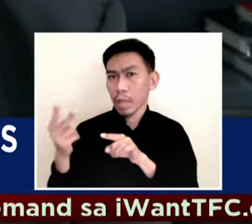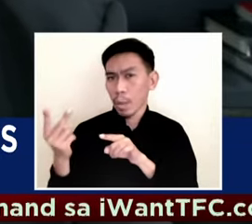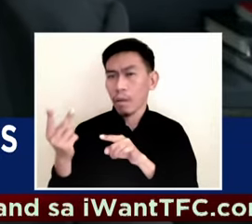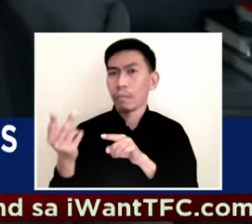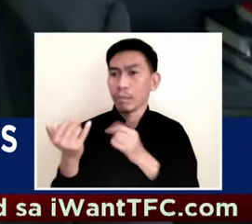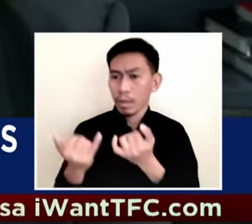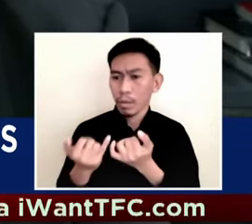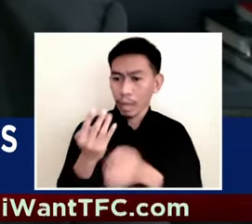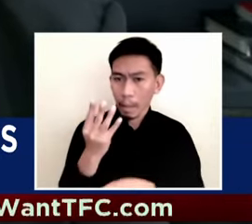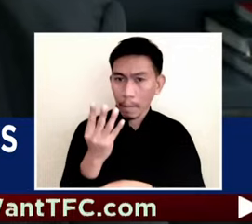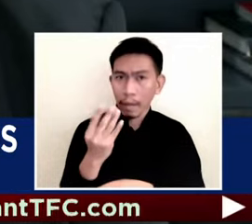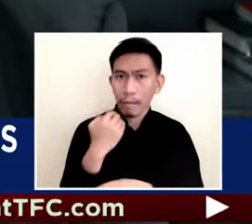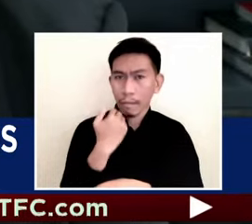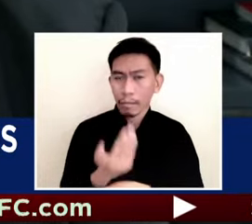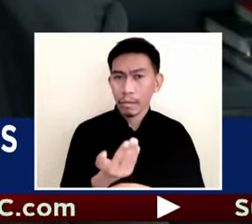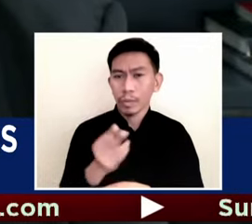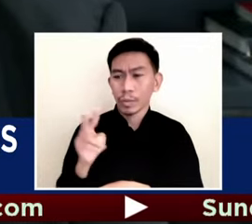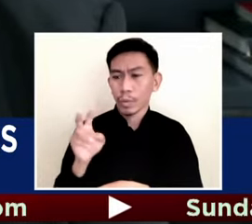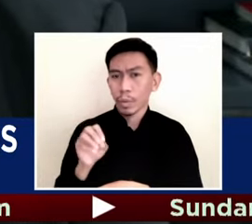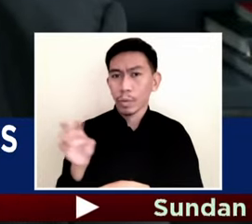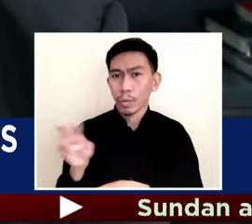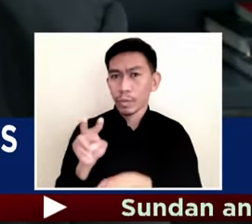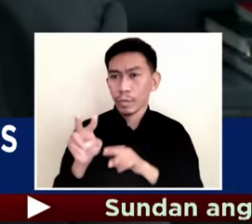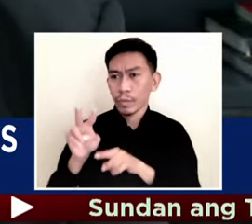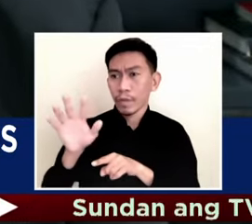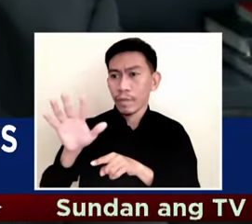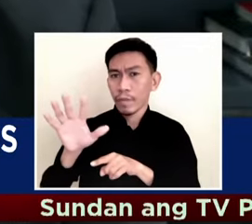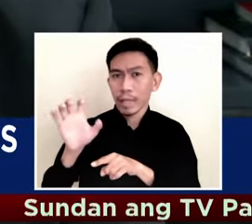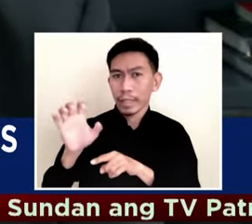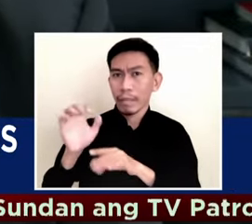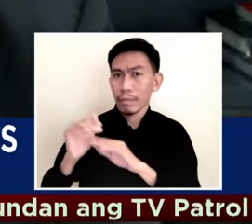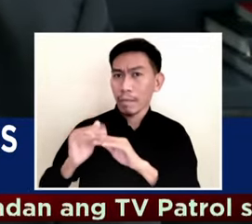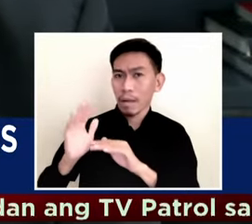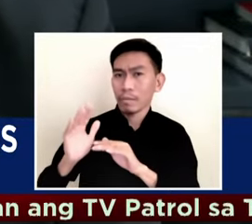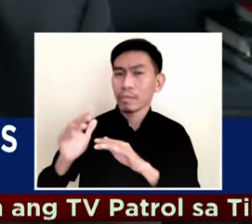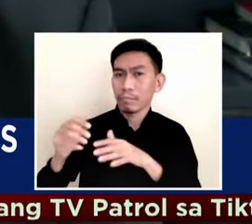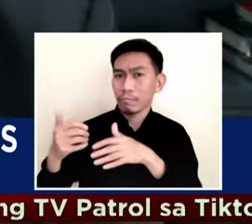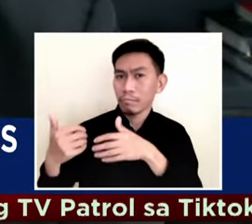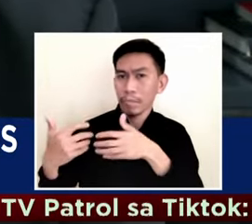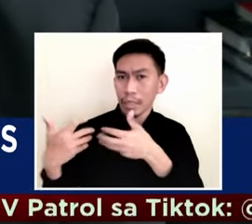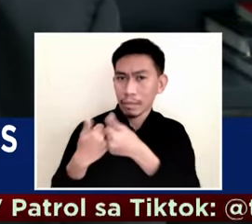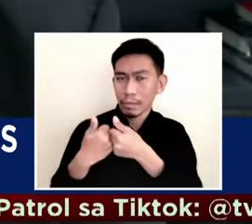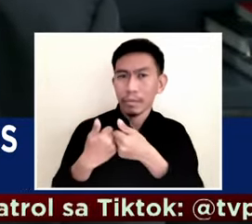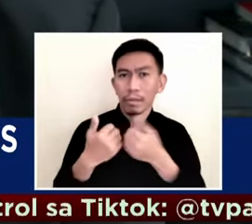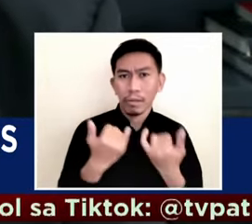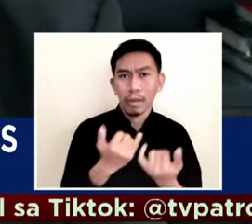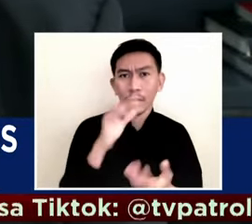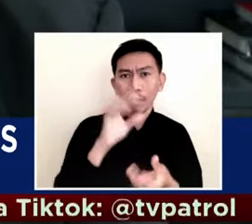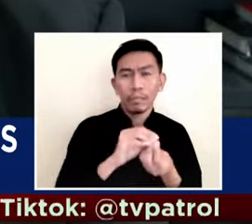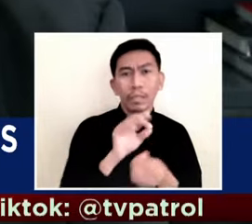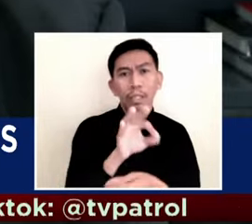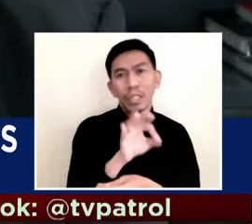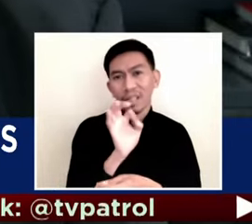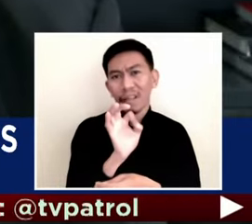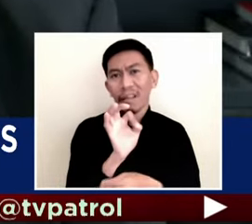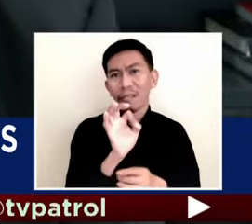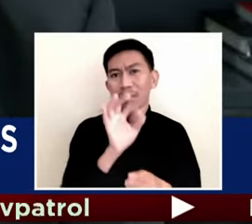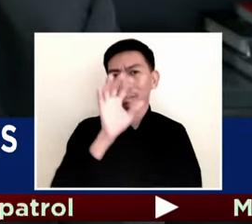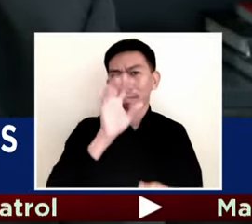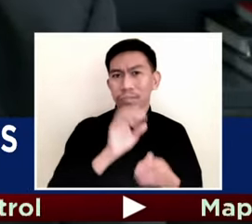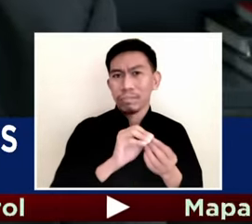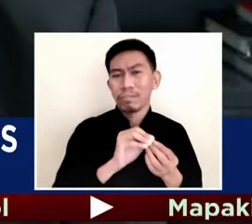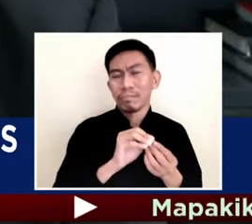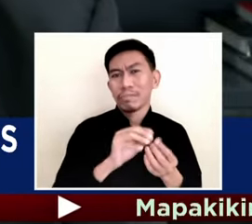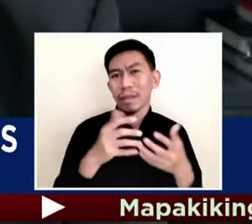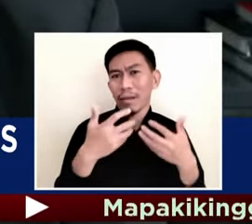from 2022 na 500 plus lang yung accidents, ngayon nasa 900 plus na last year.